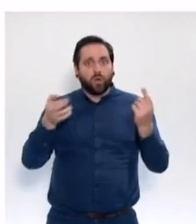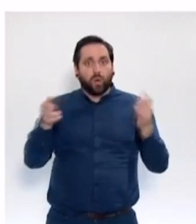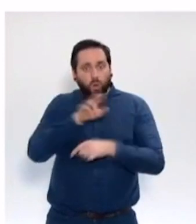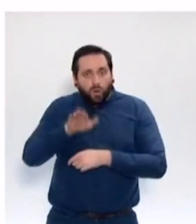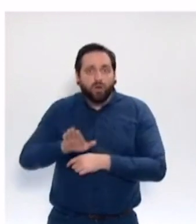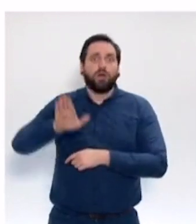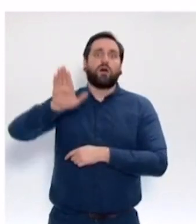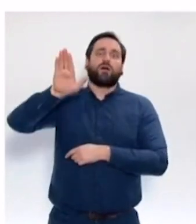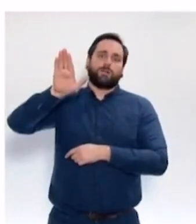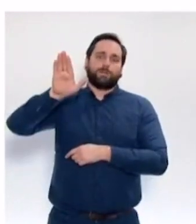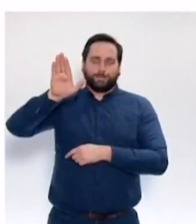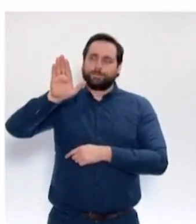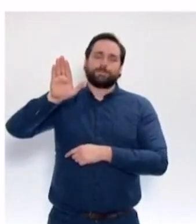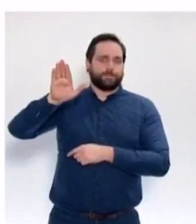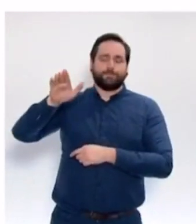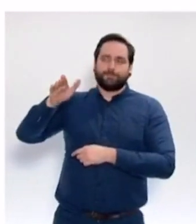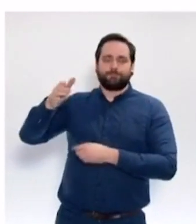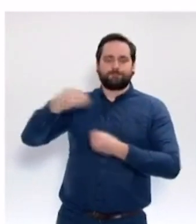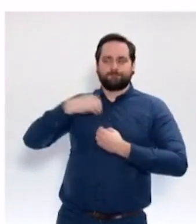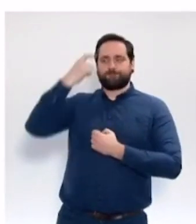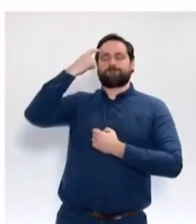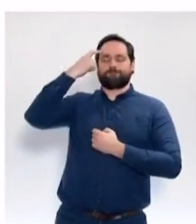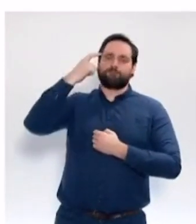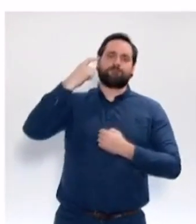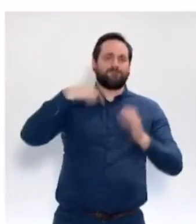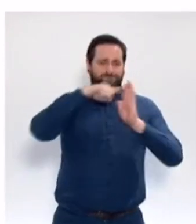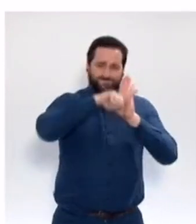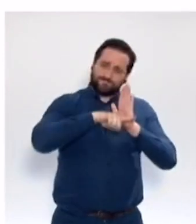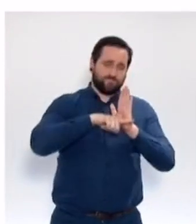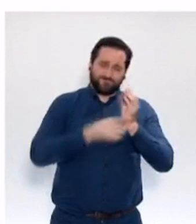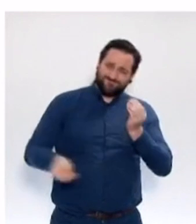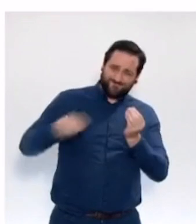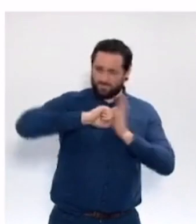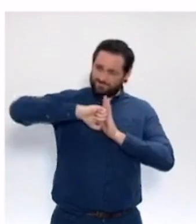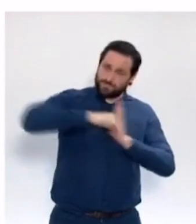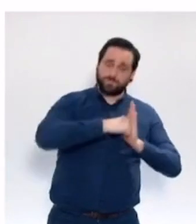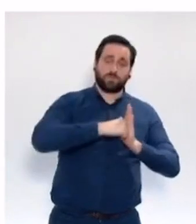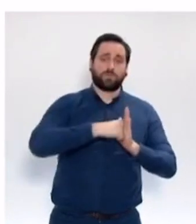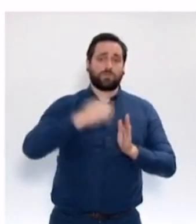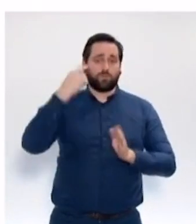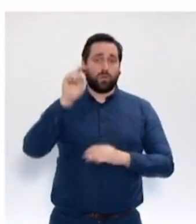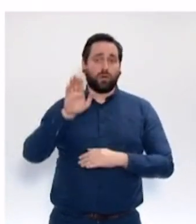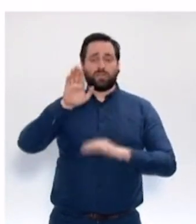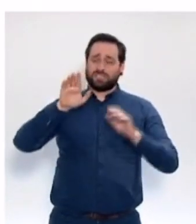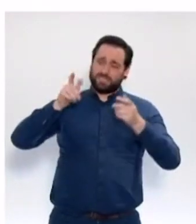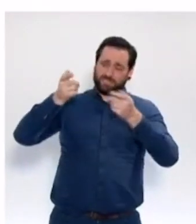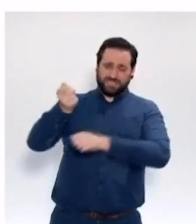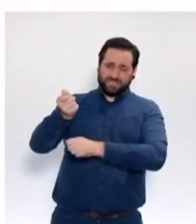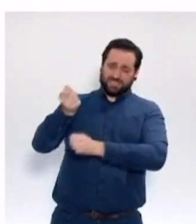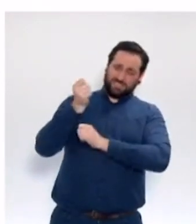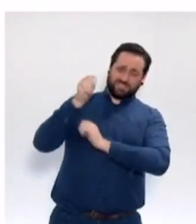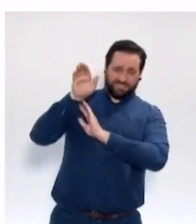alors nous serions amenés à prendre des mesures supplémentaires afin d'arrêter la vague si au contraire comme nous